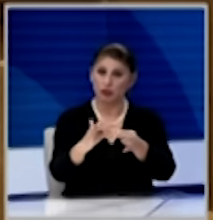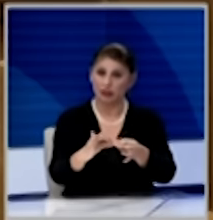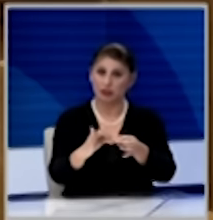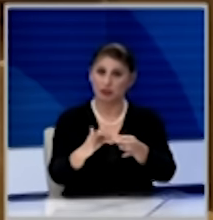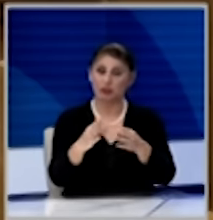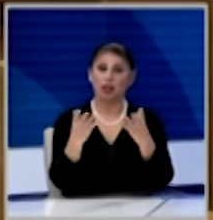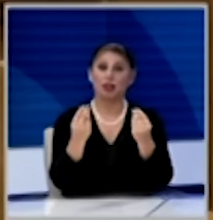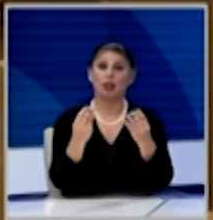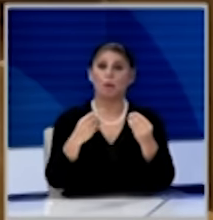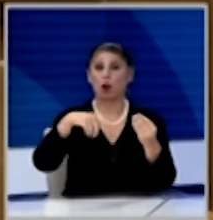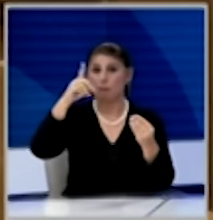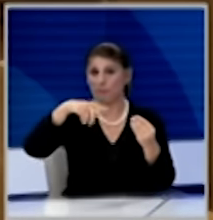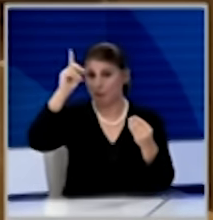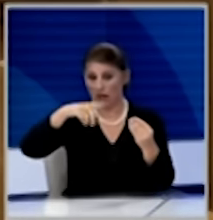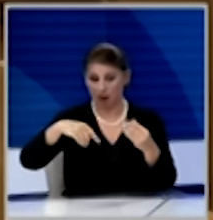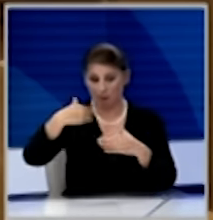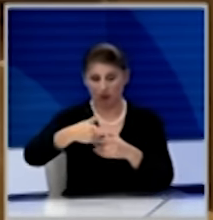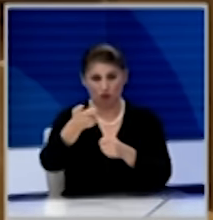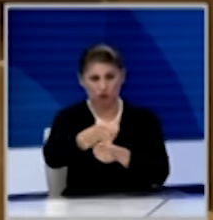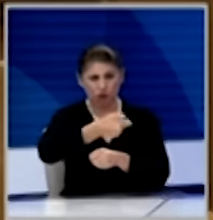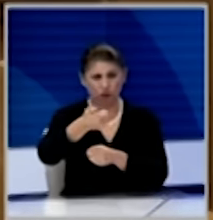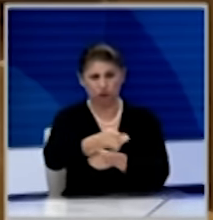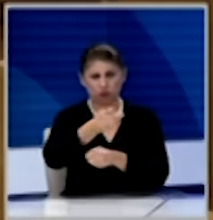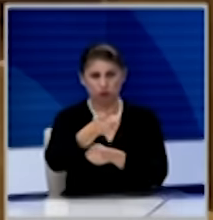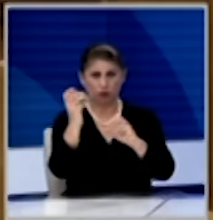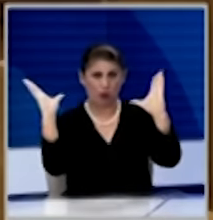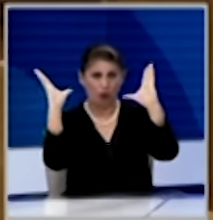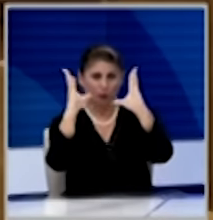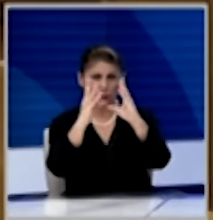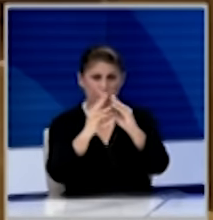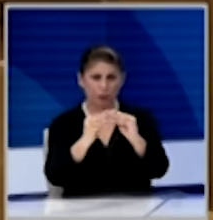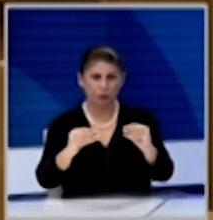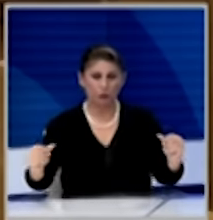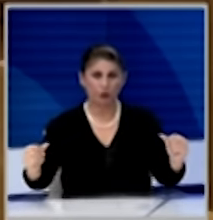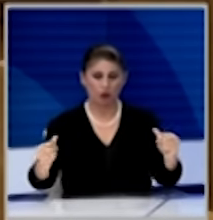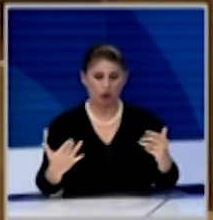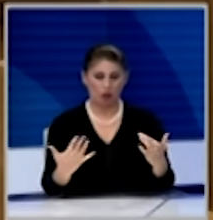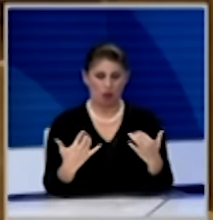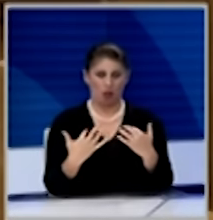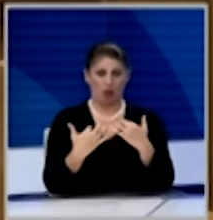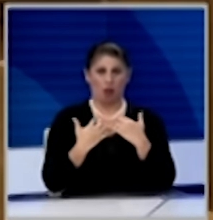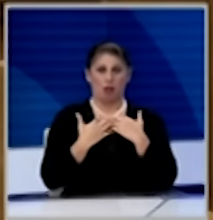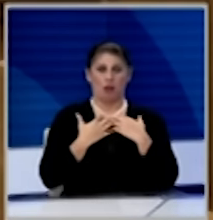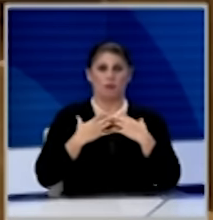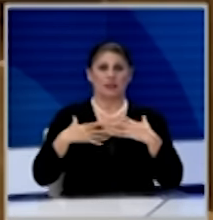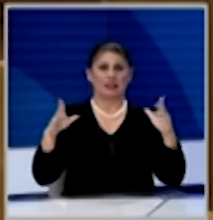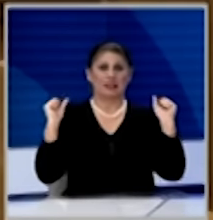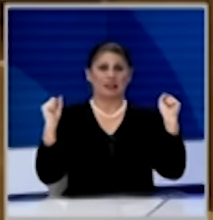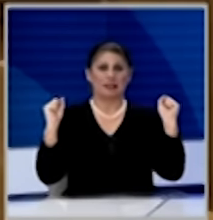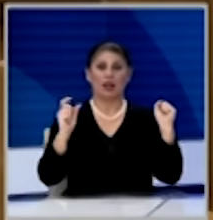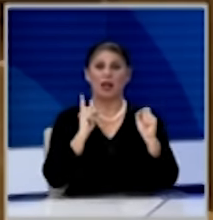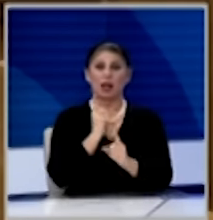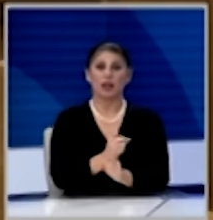για πολλές μέρες μετά την κατάσβεσή της έχει επηρεάσει την υγεία των κατοίκων κυρίως με